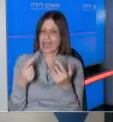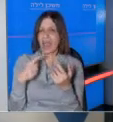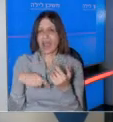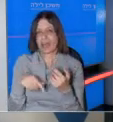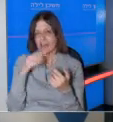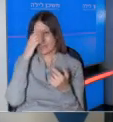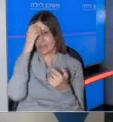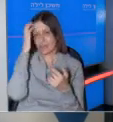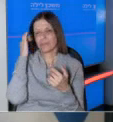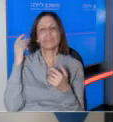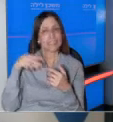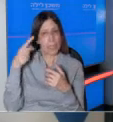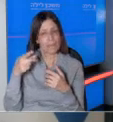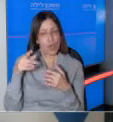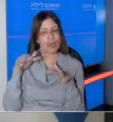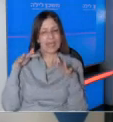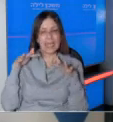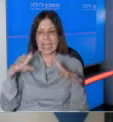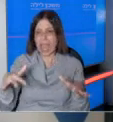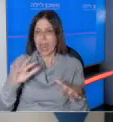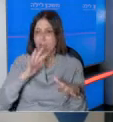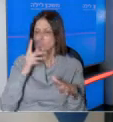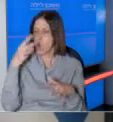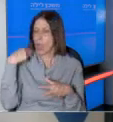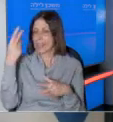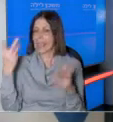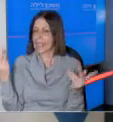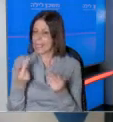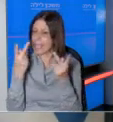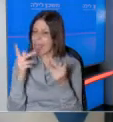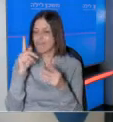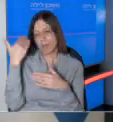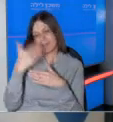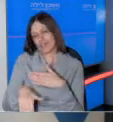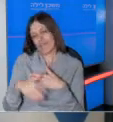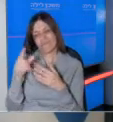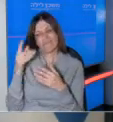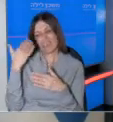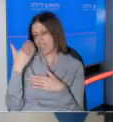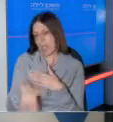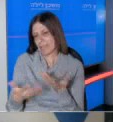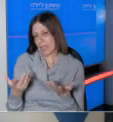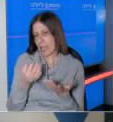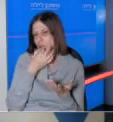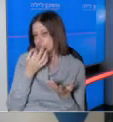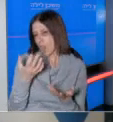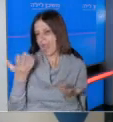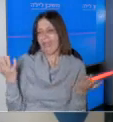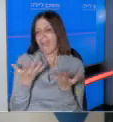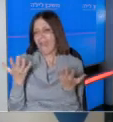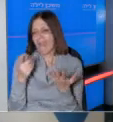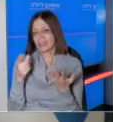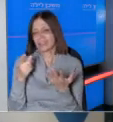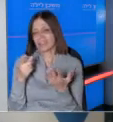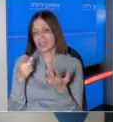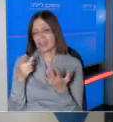אנחנו, יהיה פה גל, הוא לא יהיה קל, אבל הוא גם בסוף ייגמר. והשאלה רק איך הגל